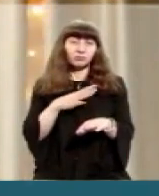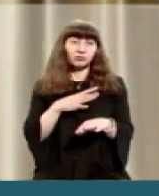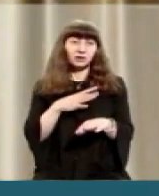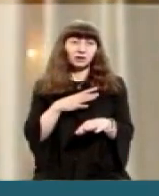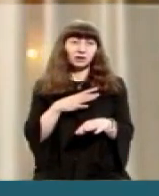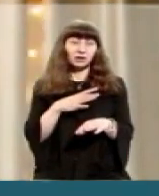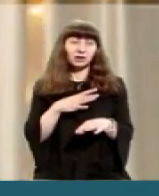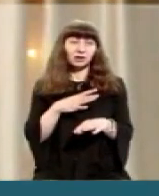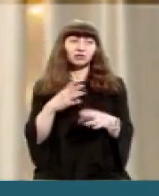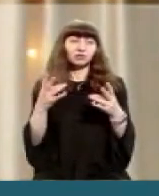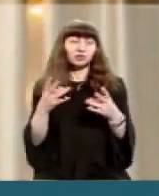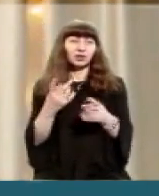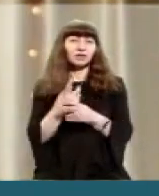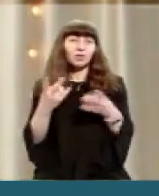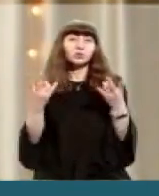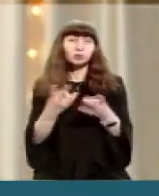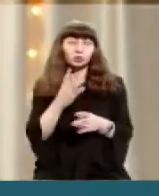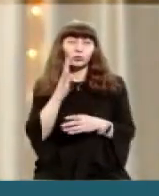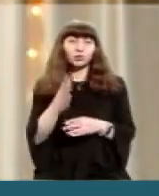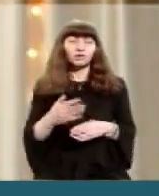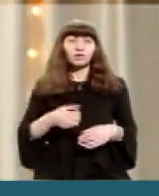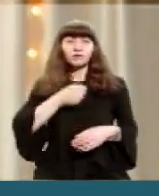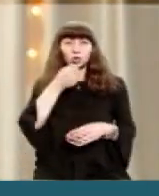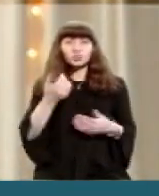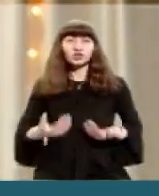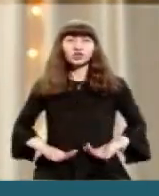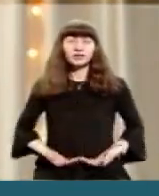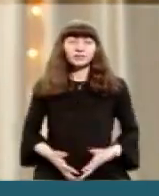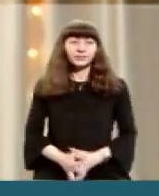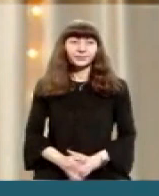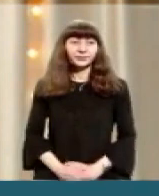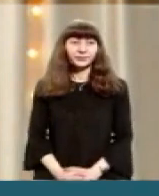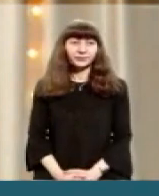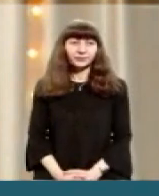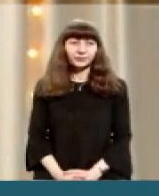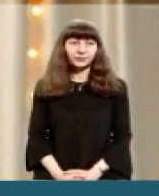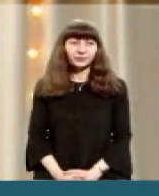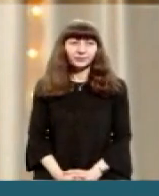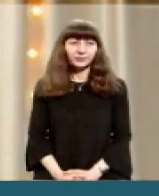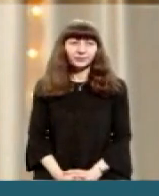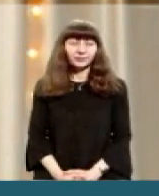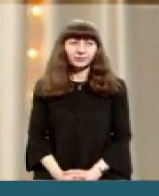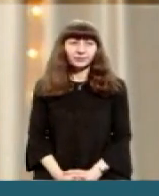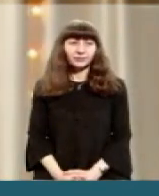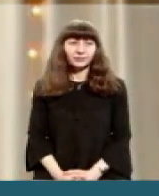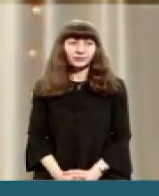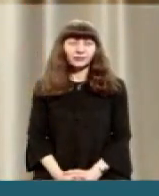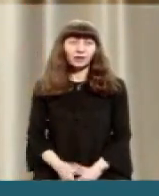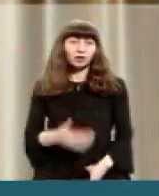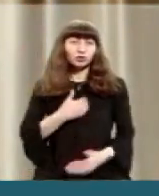сформировали. Это вам пригодится в вашей взрослой жизни. Вот еще раз хочу вас всех